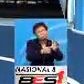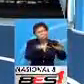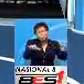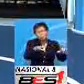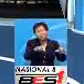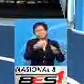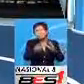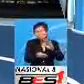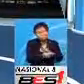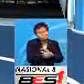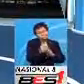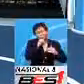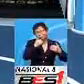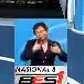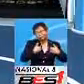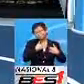perbuatan